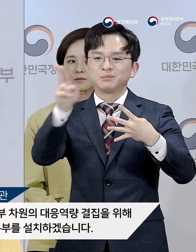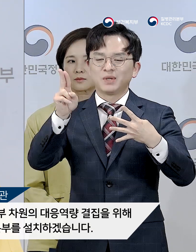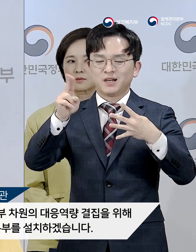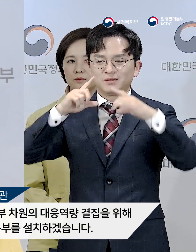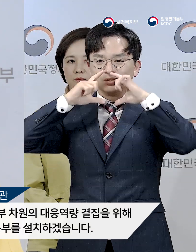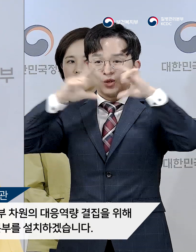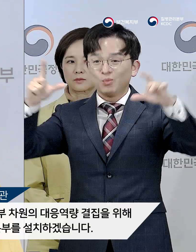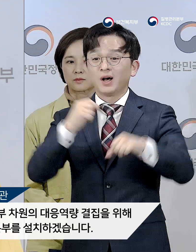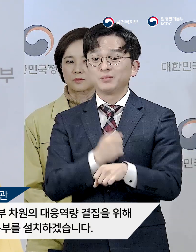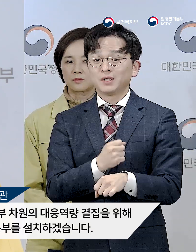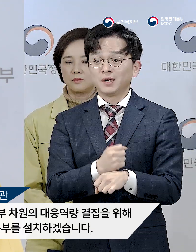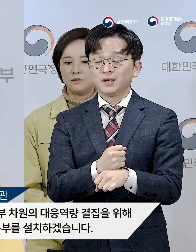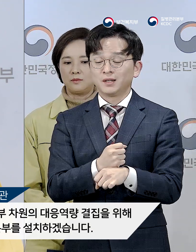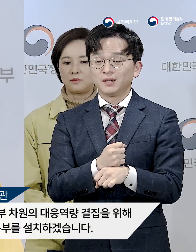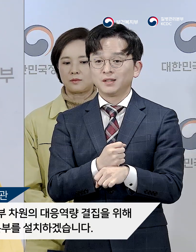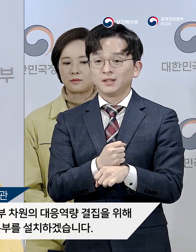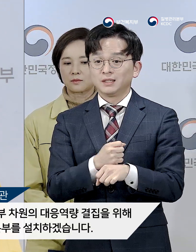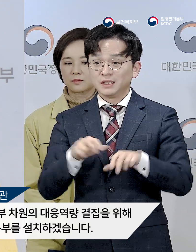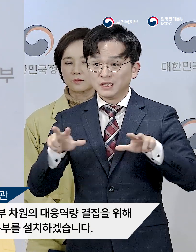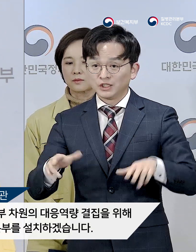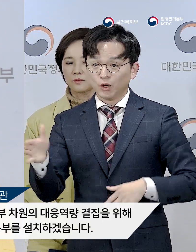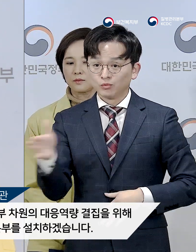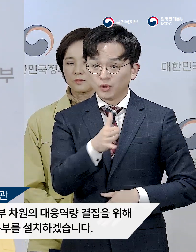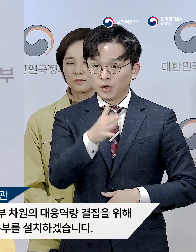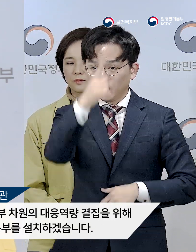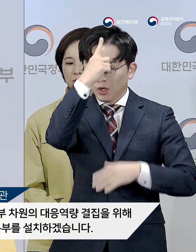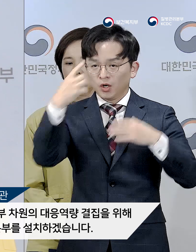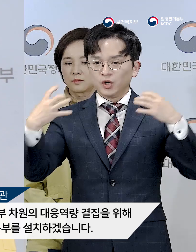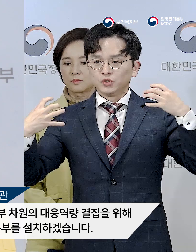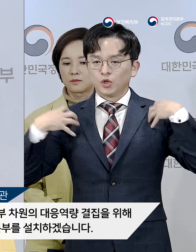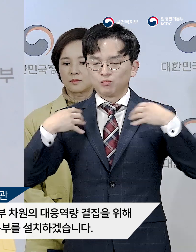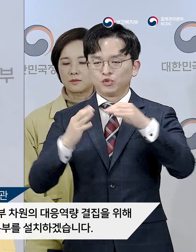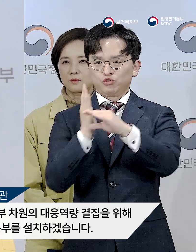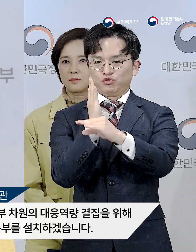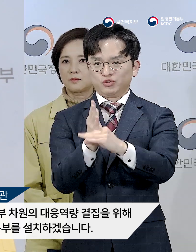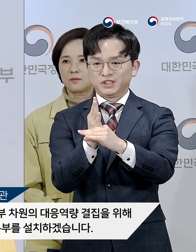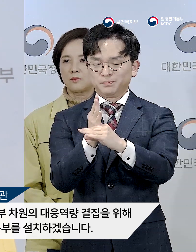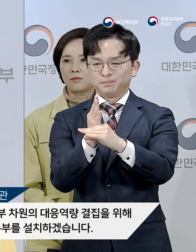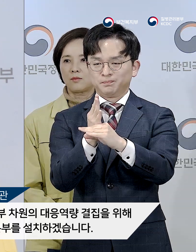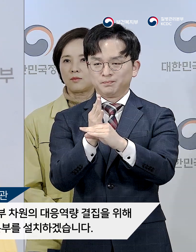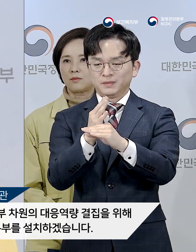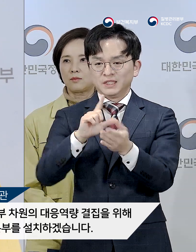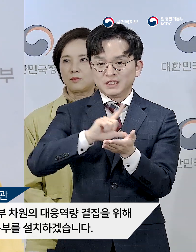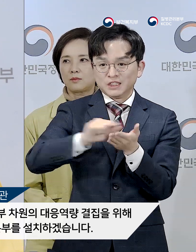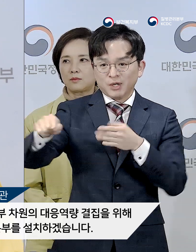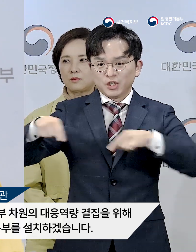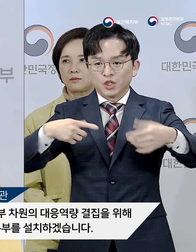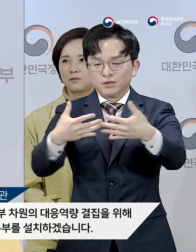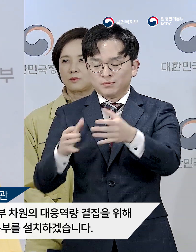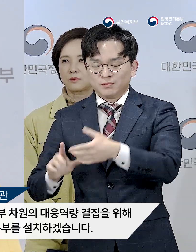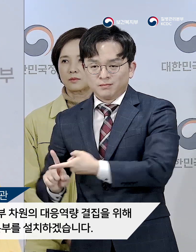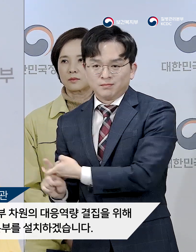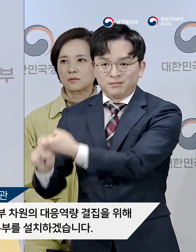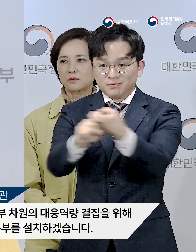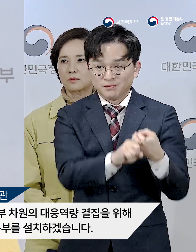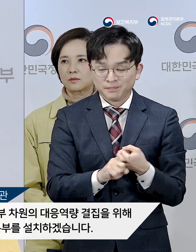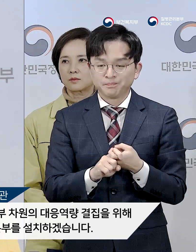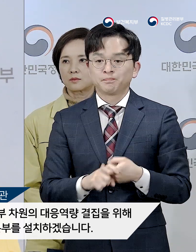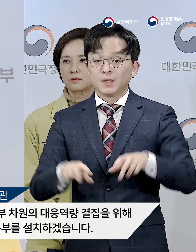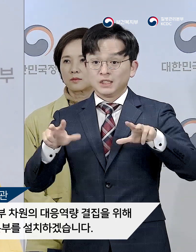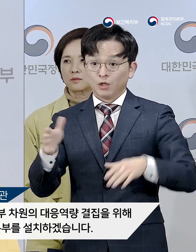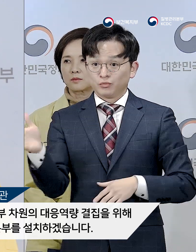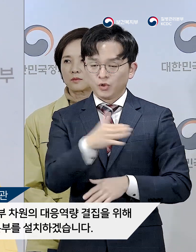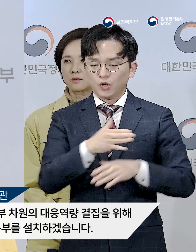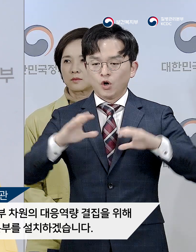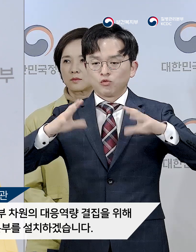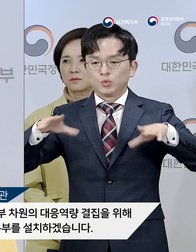위기경보를 심각 단계로 상향 조정함에 따라 범정부 차원의 대응 역량 결집을 위해 국무총리를 본부장으로